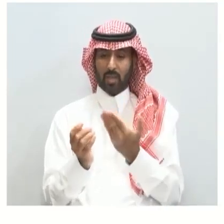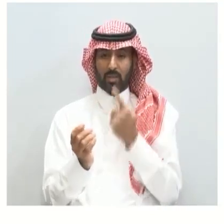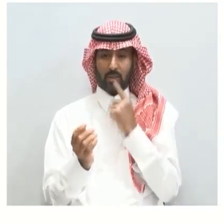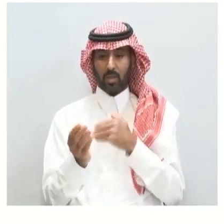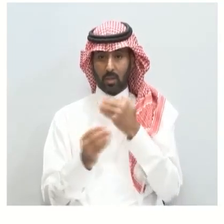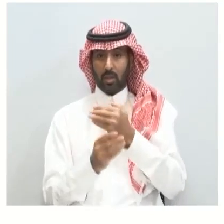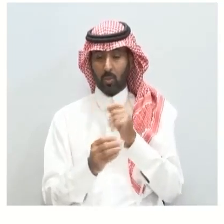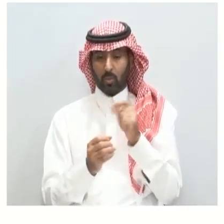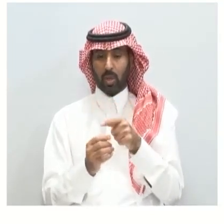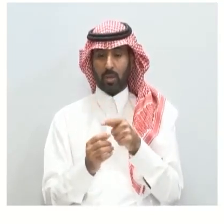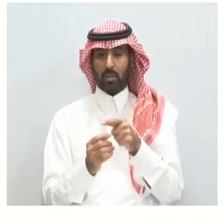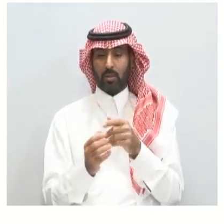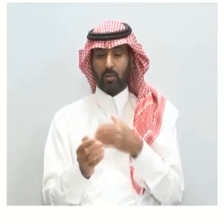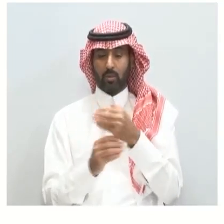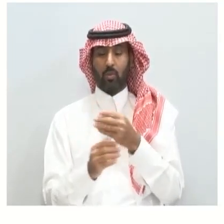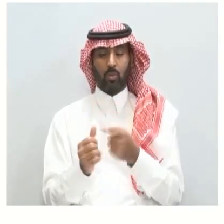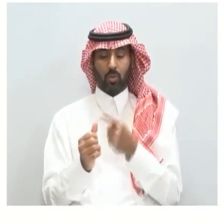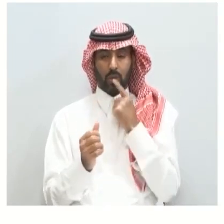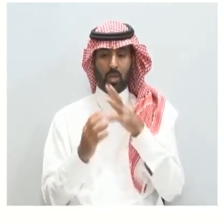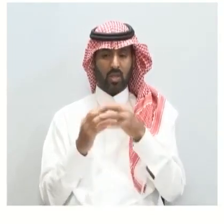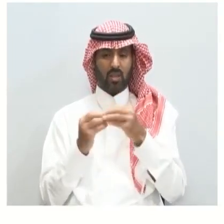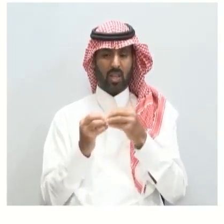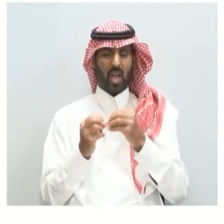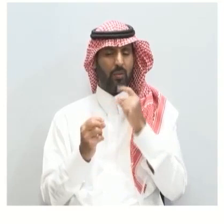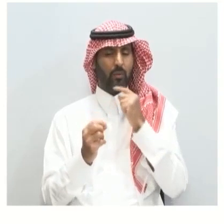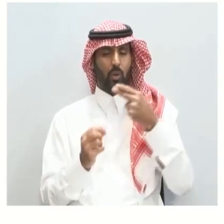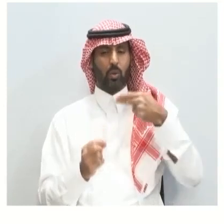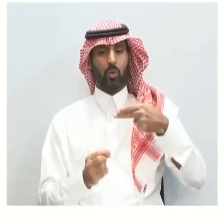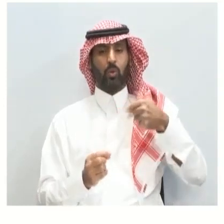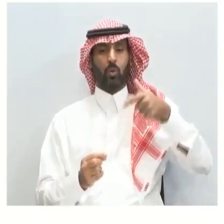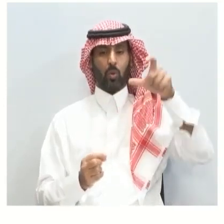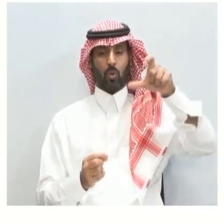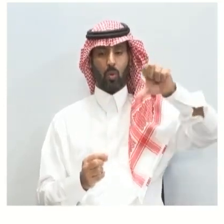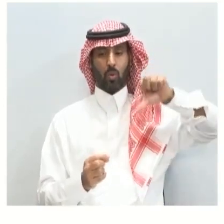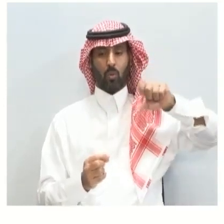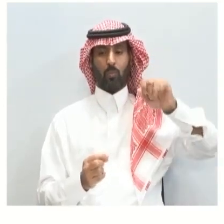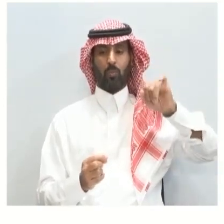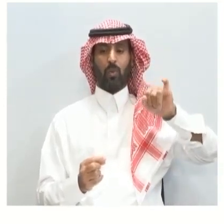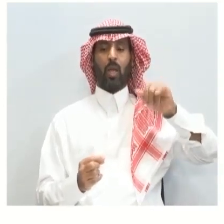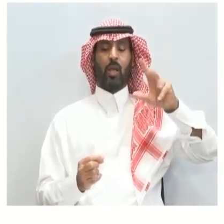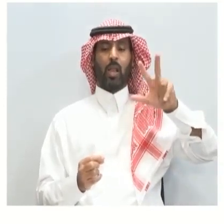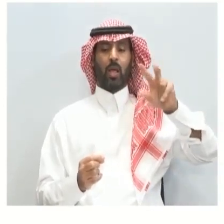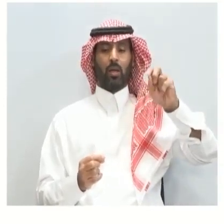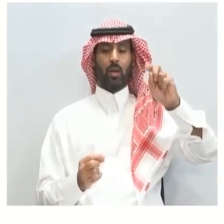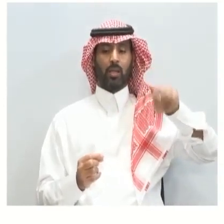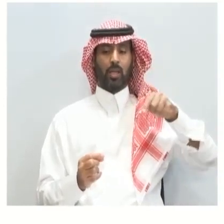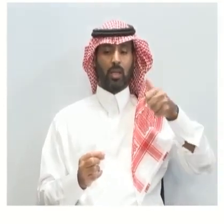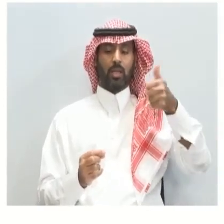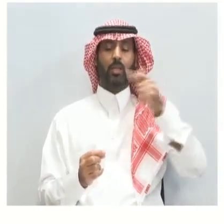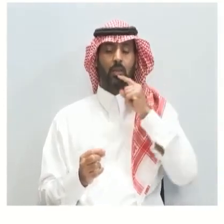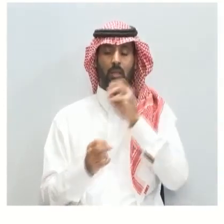الدرس ان اولا تعرف علوم القران ثانيا ت ددد المباد العشره لعلوم